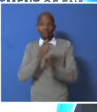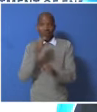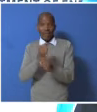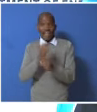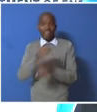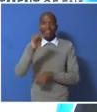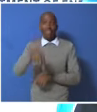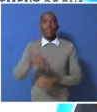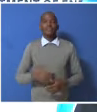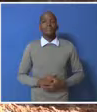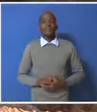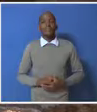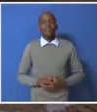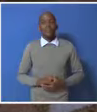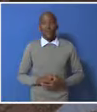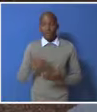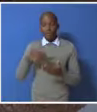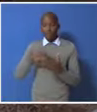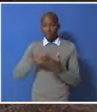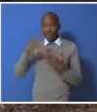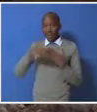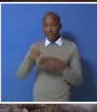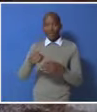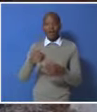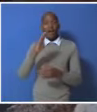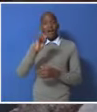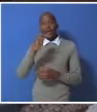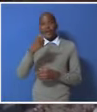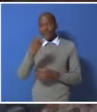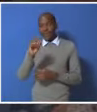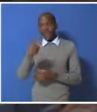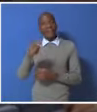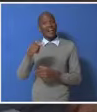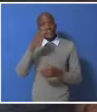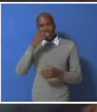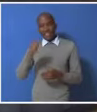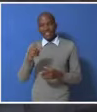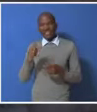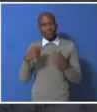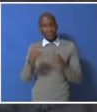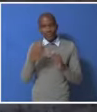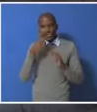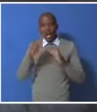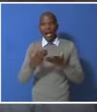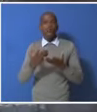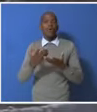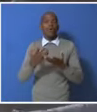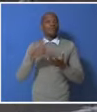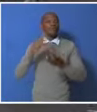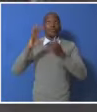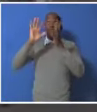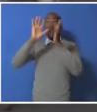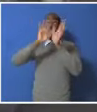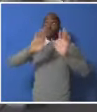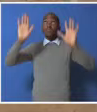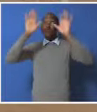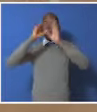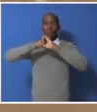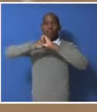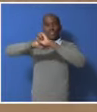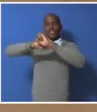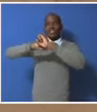gore di bereka sentle. Lenaneo le la biogas ke nngwe tsela ya go tsibogela seemo sa kgotlelesego ya lewapi e e bakwang